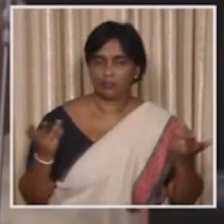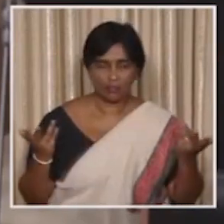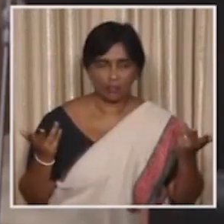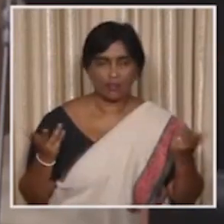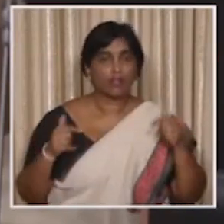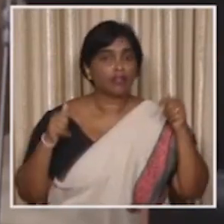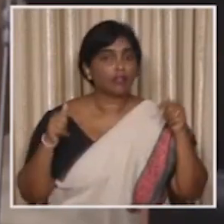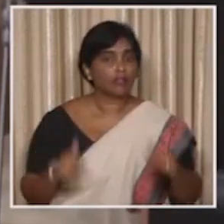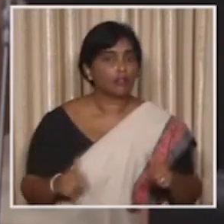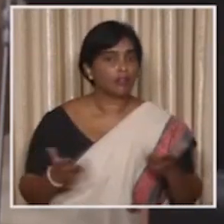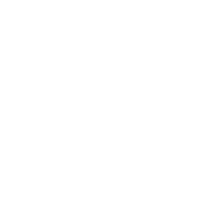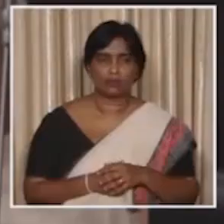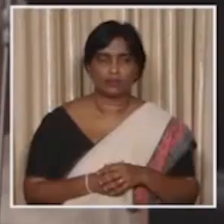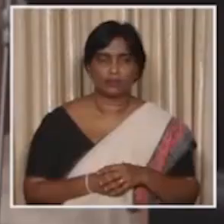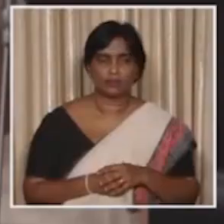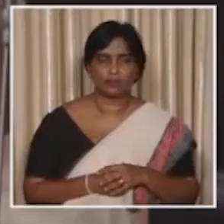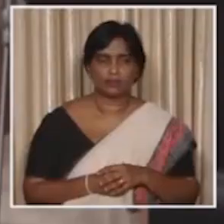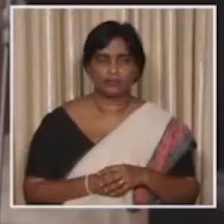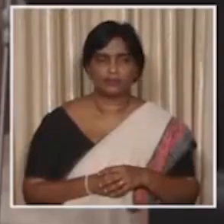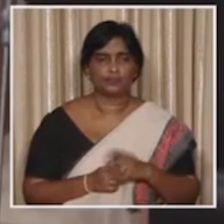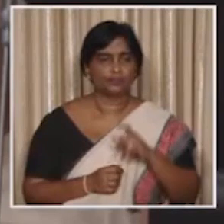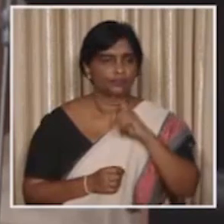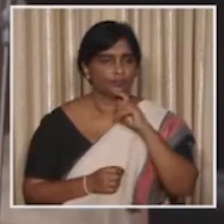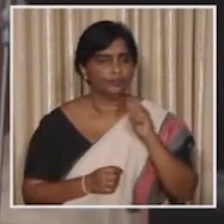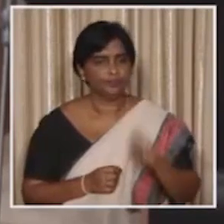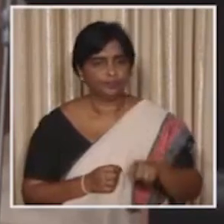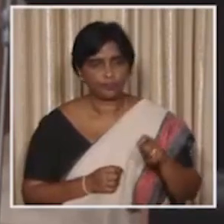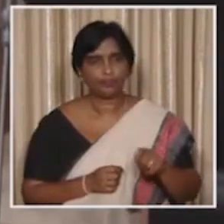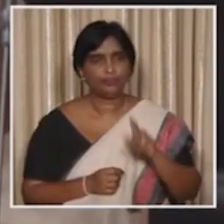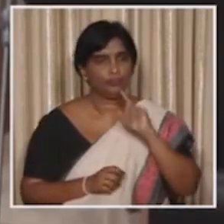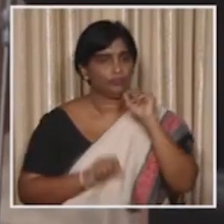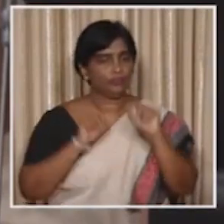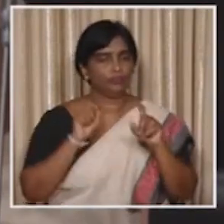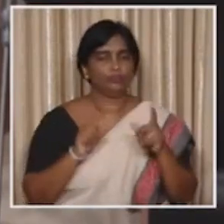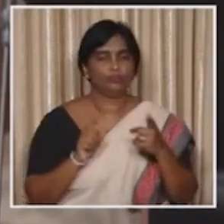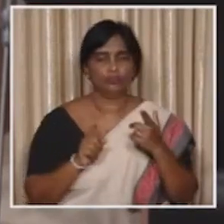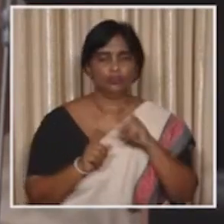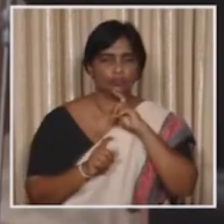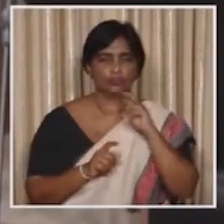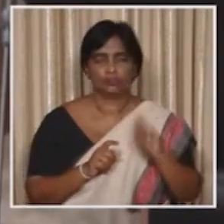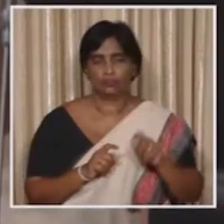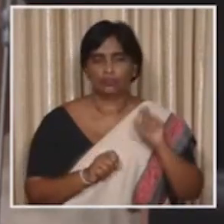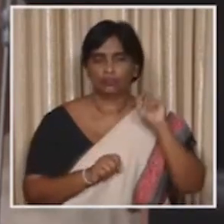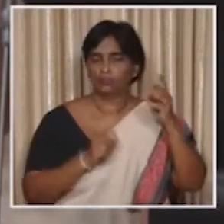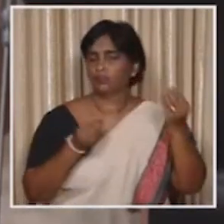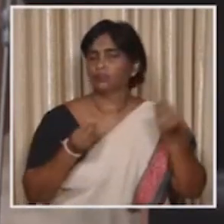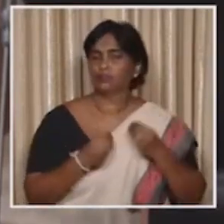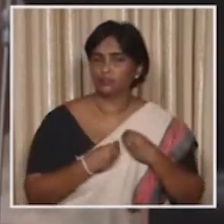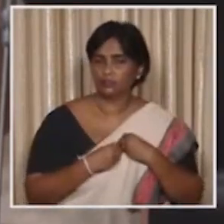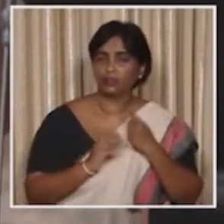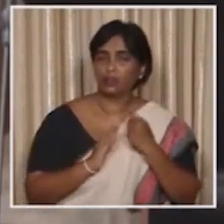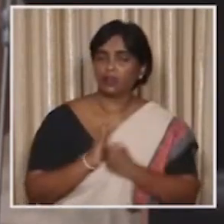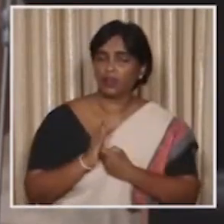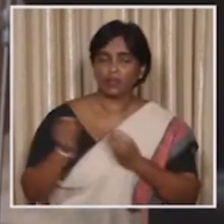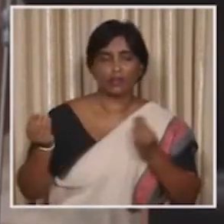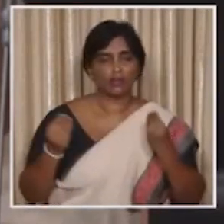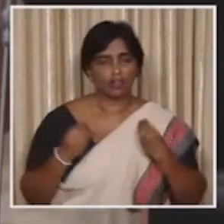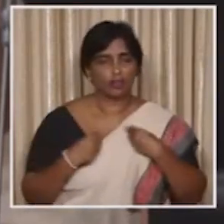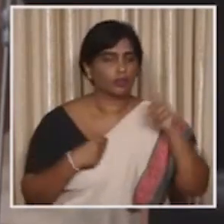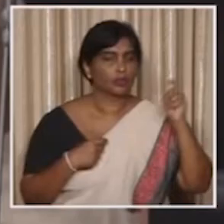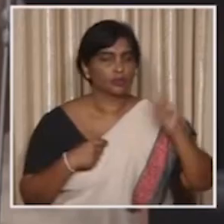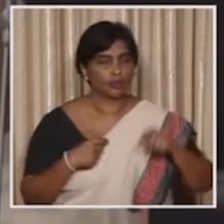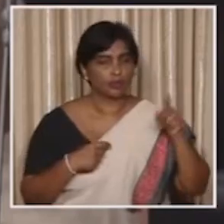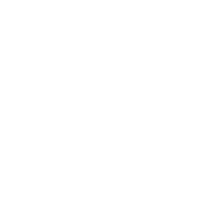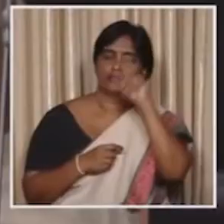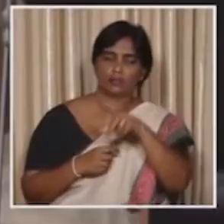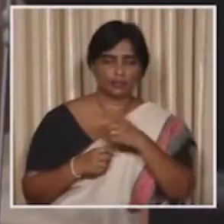දැන් මොකද්ද සිදු වෙලා තියෙන්නේ? අග්‍රවිනිශ්චකාරතුමා ඇව්වේ නම් වගේ මම මට අග්‍රවිනිශ්චකාරය නම් ඇව්වා. නීතිපතිත් ඇව්වා. මම